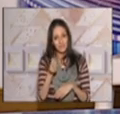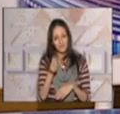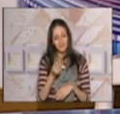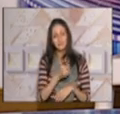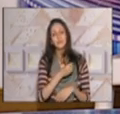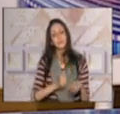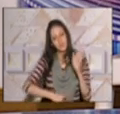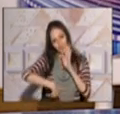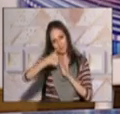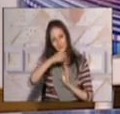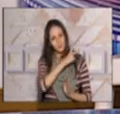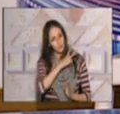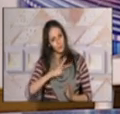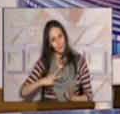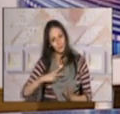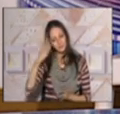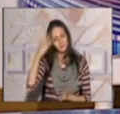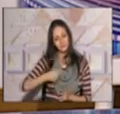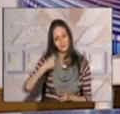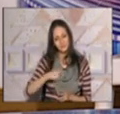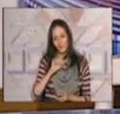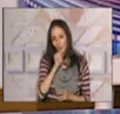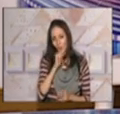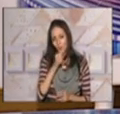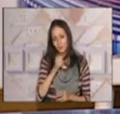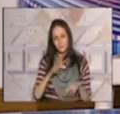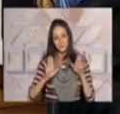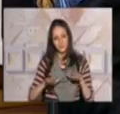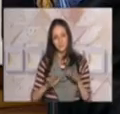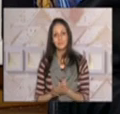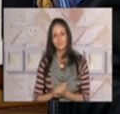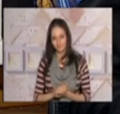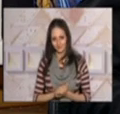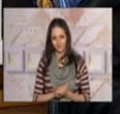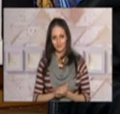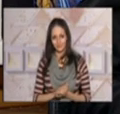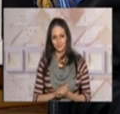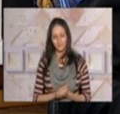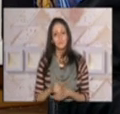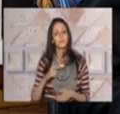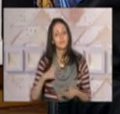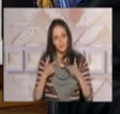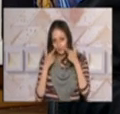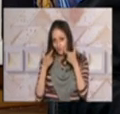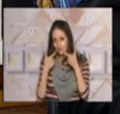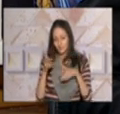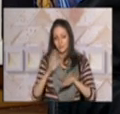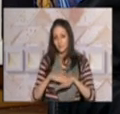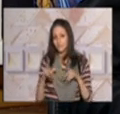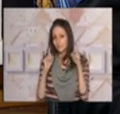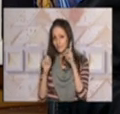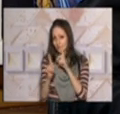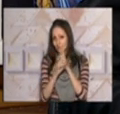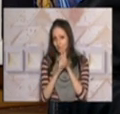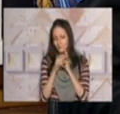أهلا بحضرتك وسعداء بوجودك معنا في هنا مسبيرو. أهلا وسهلا يا فندم، تشرفني. يعني احنا حريصين ان احنا نلتقي بحضرتك عشان نلقي الضوء